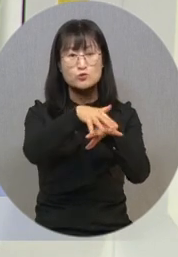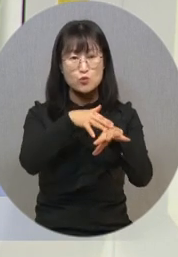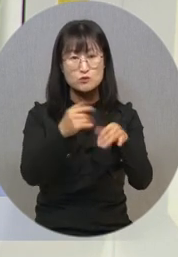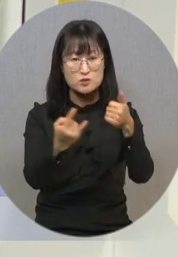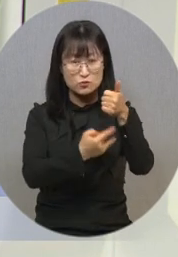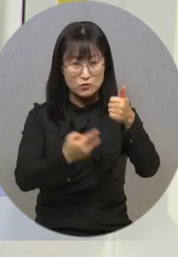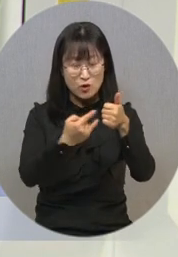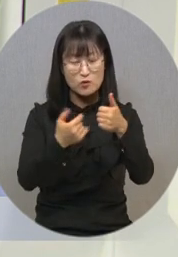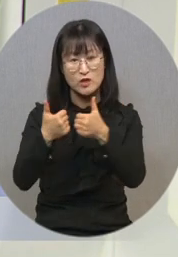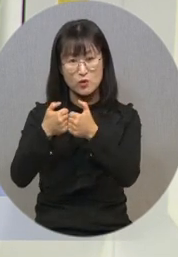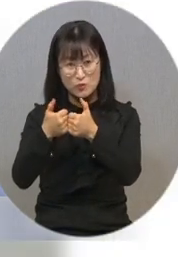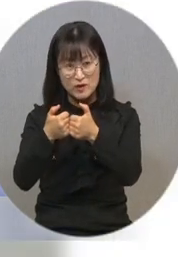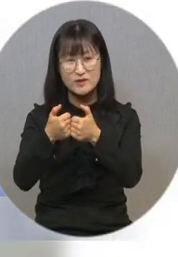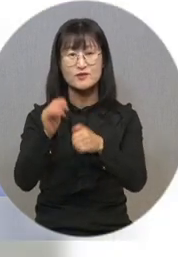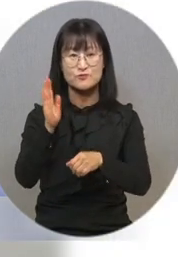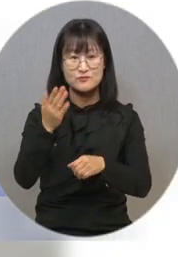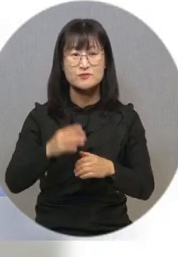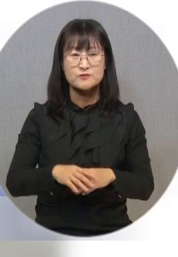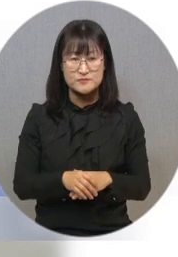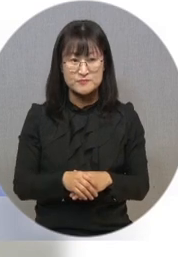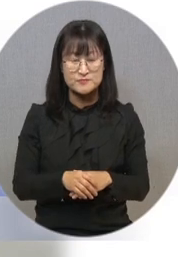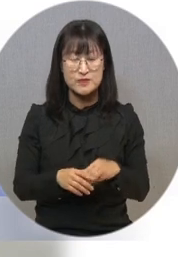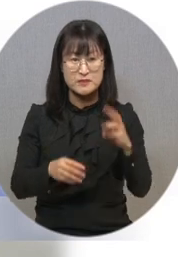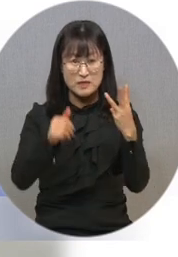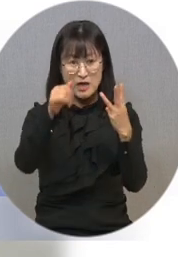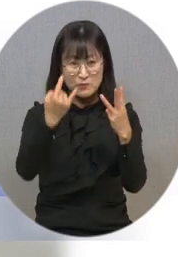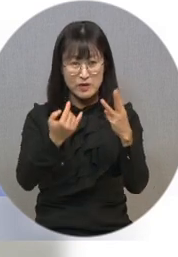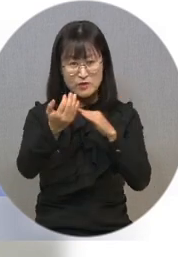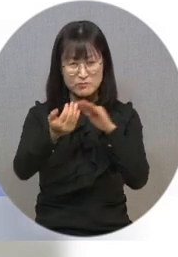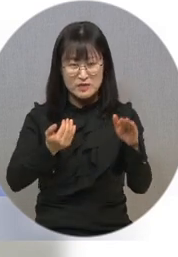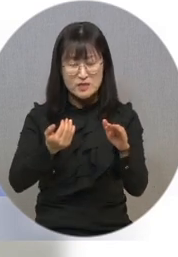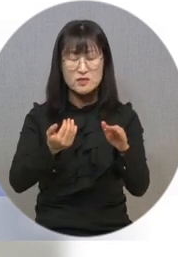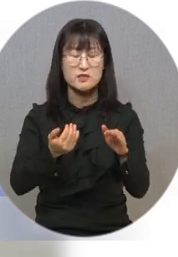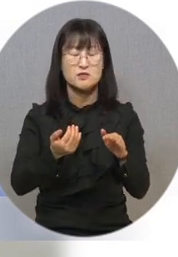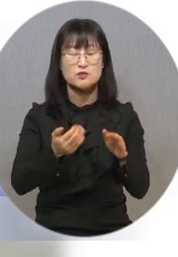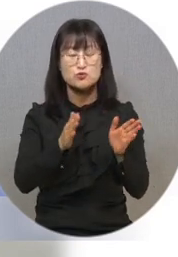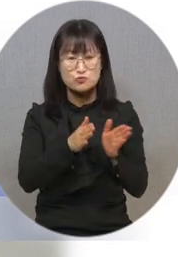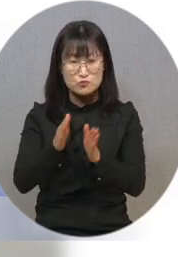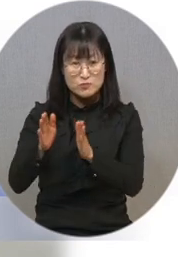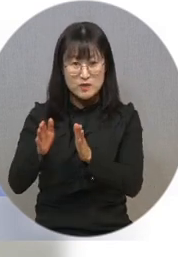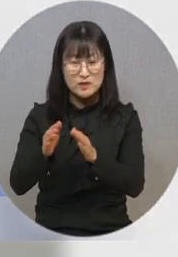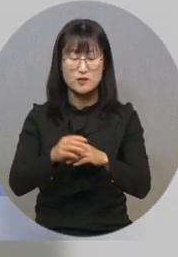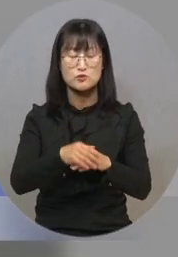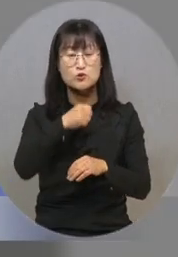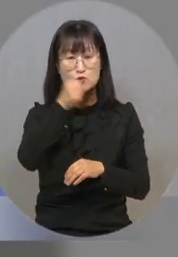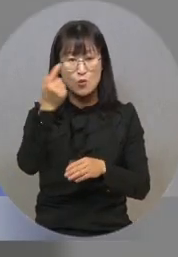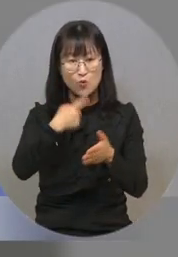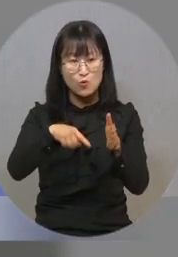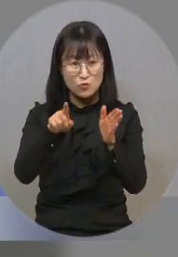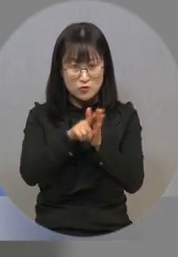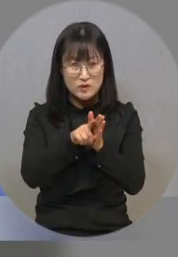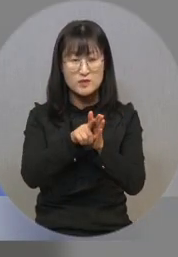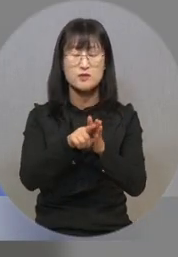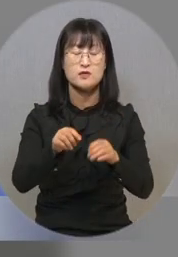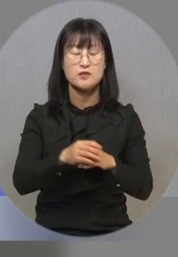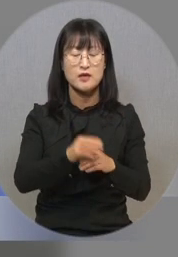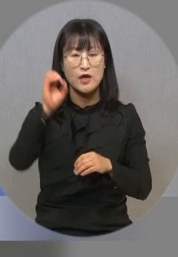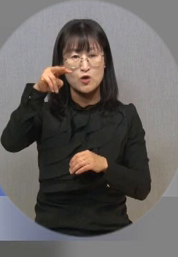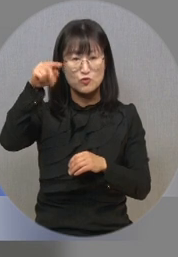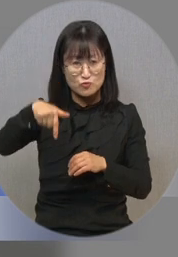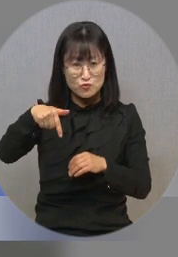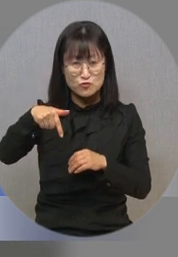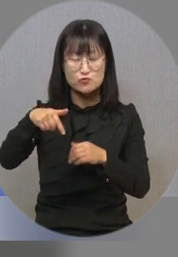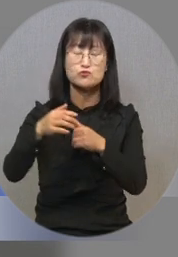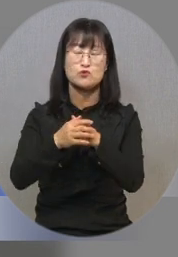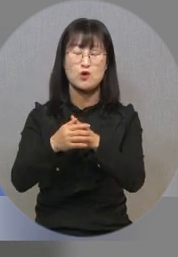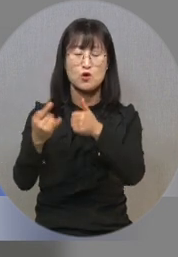회의를 가졌다는 소식입니다 3회째 대회를 준비하는 조직위는 성공적 대회 개체를 위해 육성원 조직위